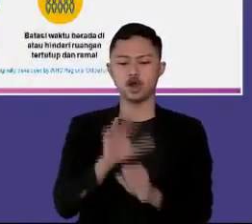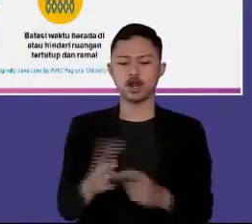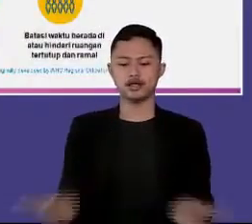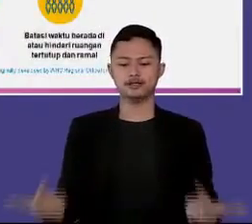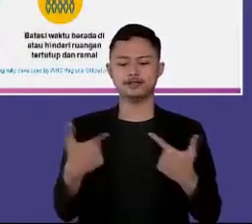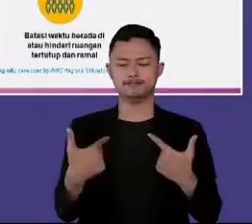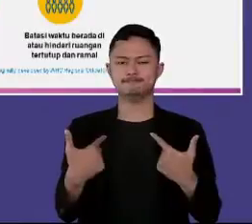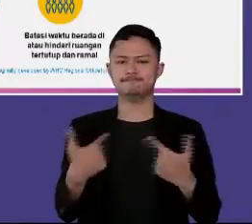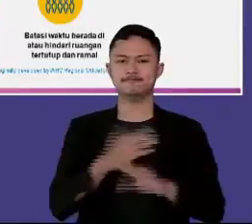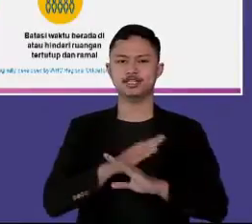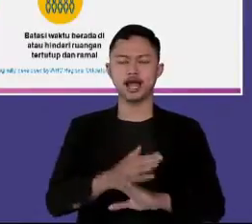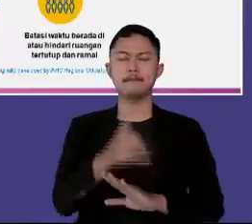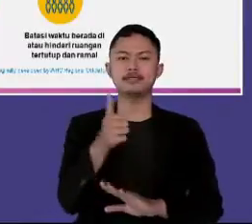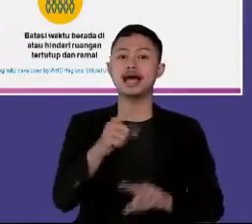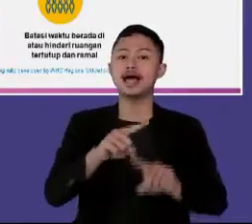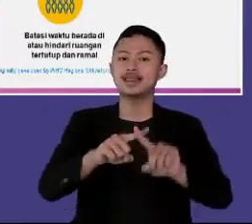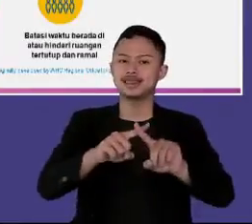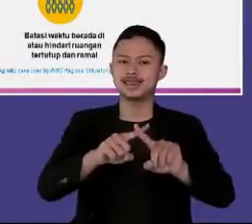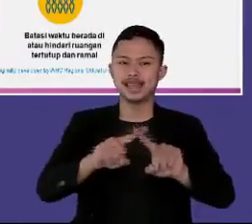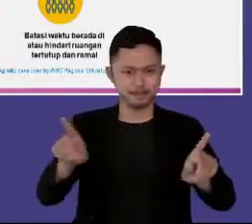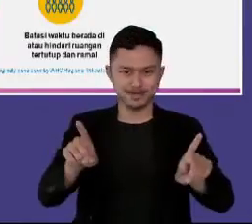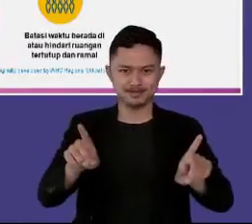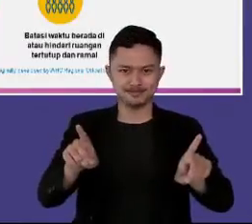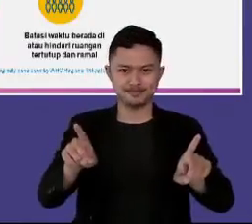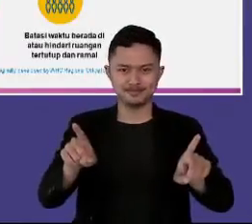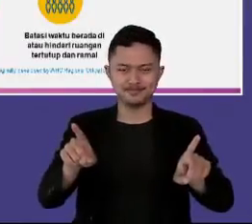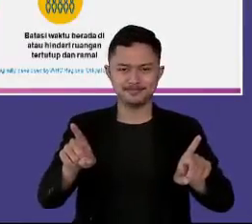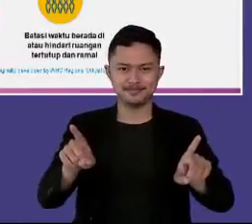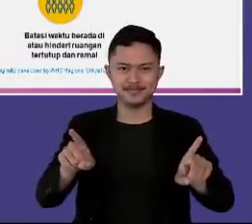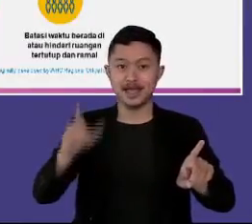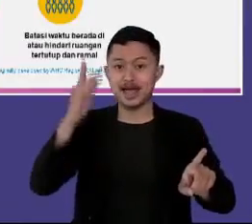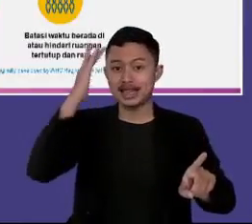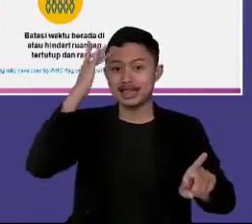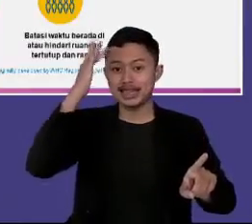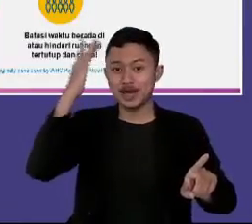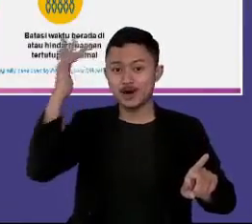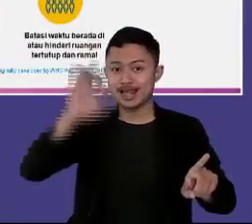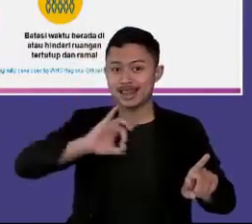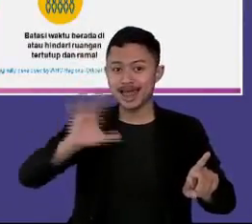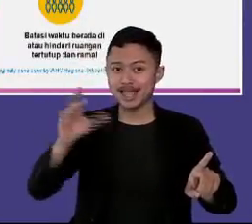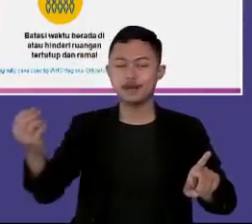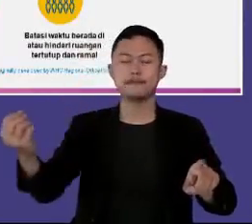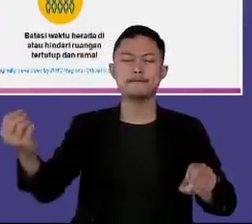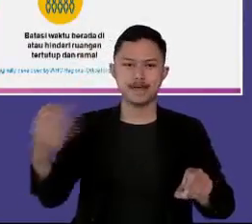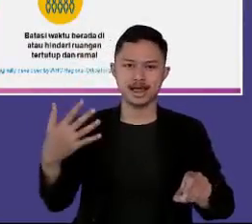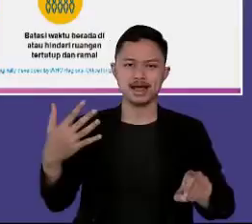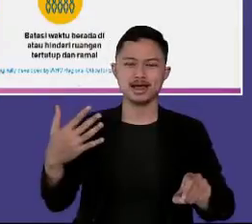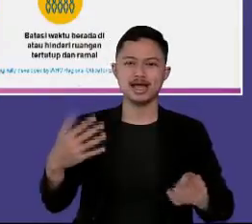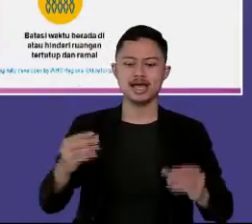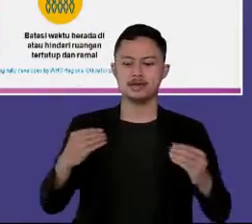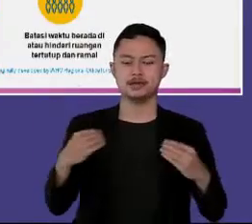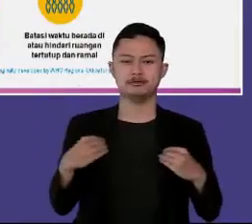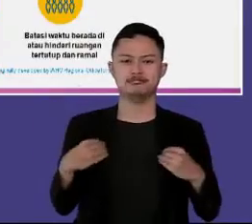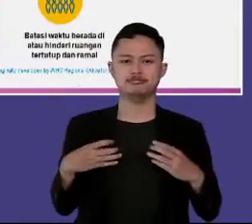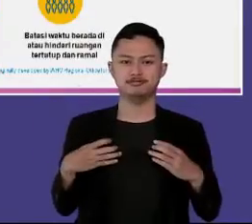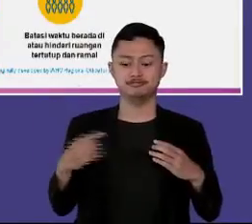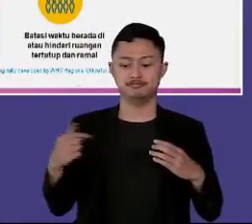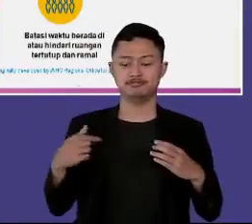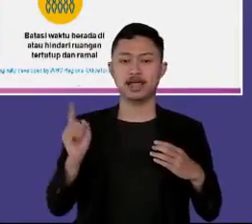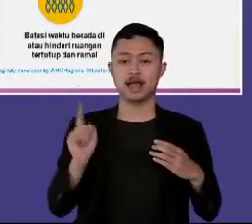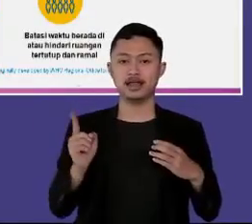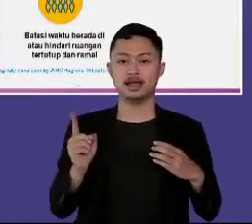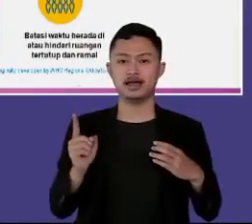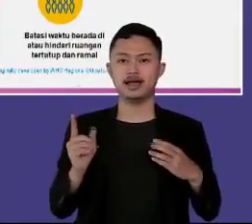covert tetapi nah ini ada tetapi nya teori juga mengatakan bahwa antibodi yang terbentuk ini